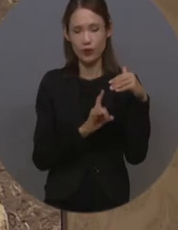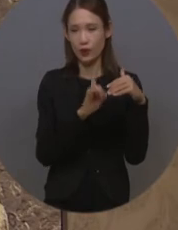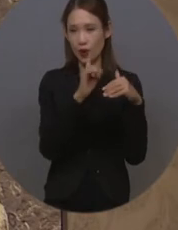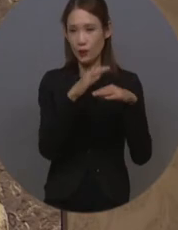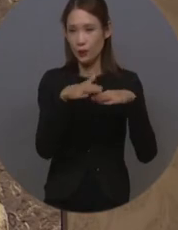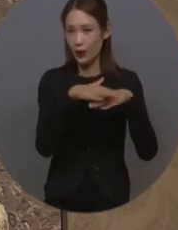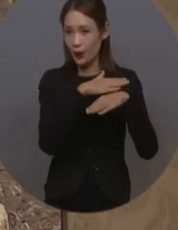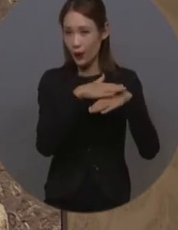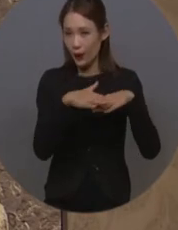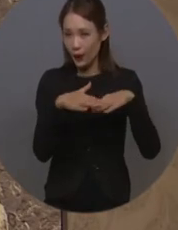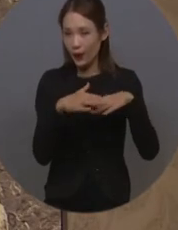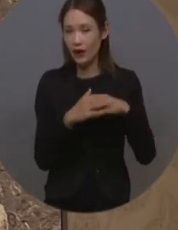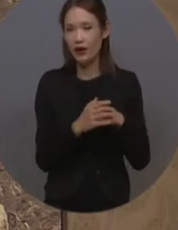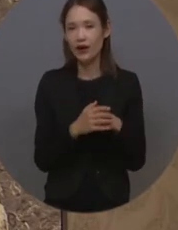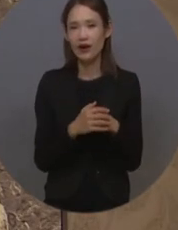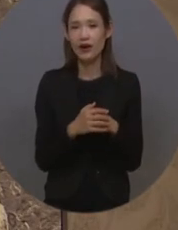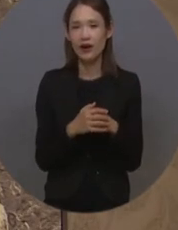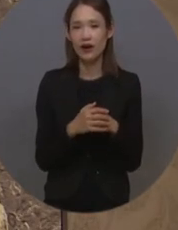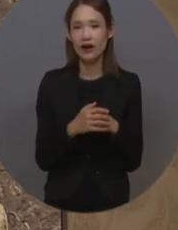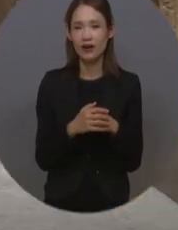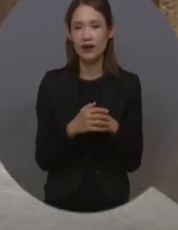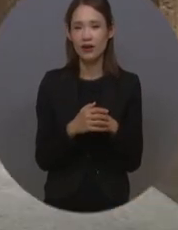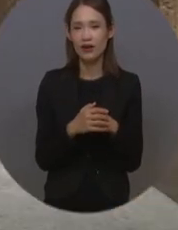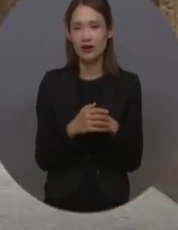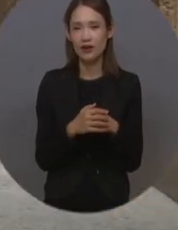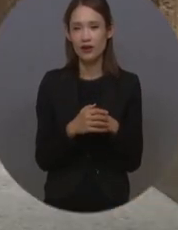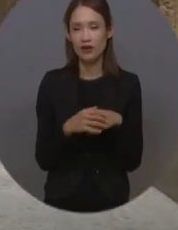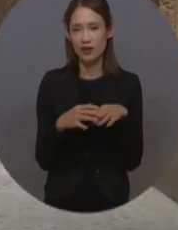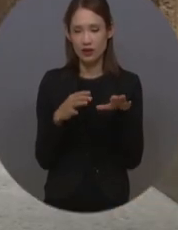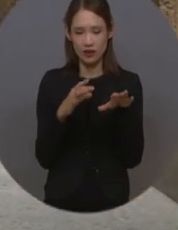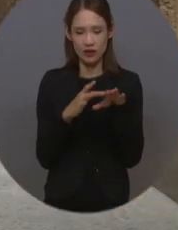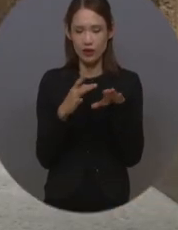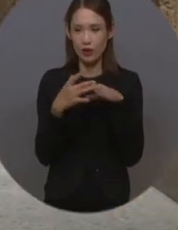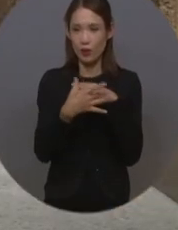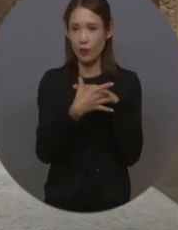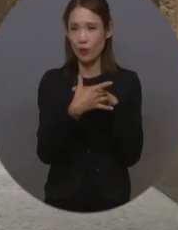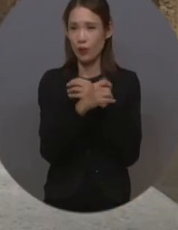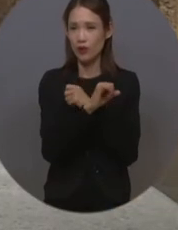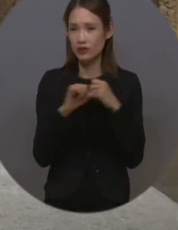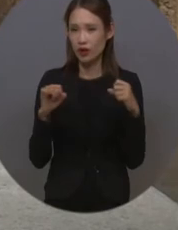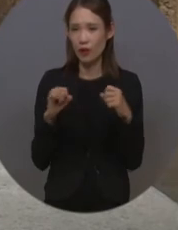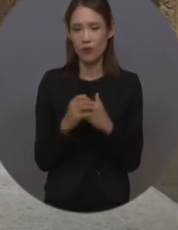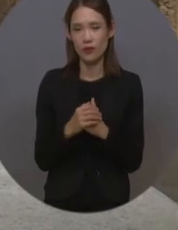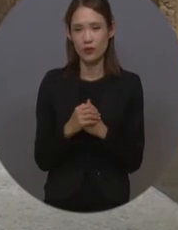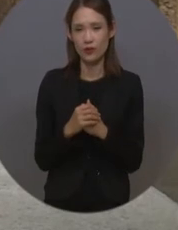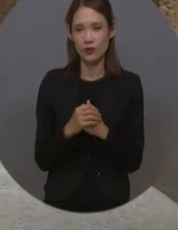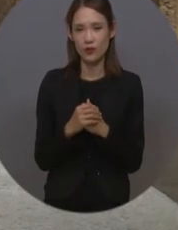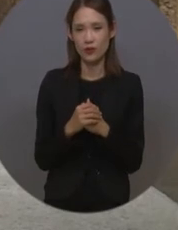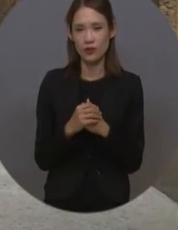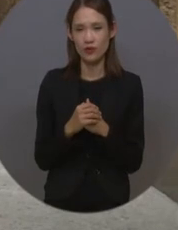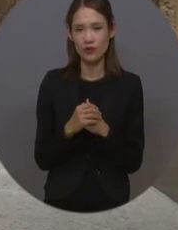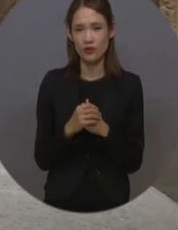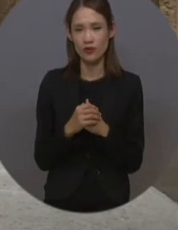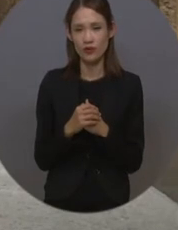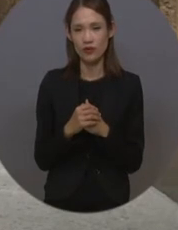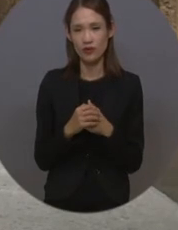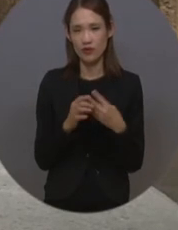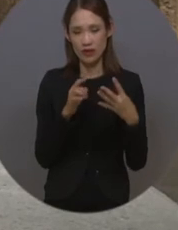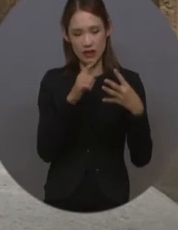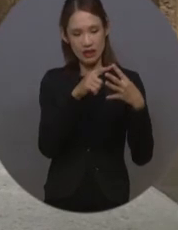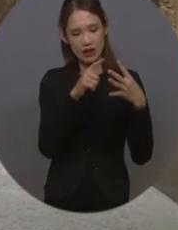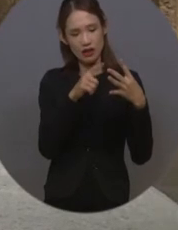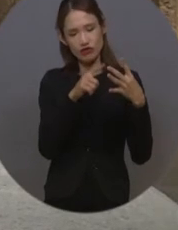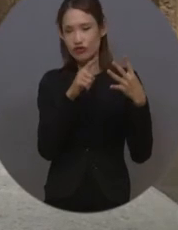있고 이렇게 아치가 그리고 굉장히 볼도 넓고 이분이 한 저희가 한 네 번까지